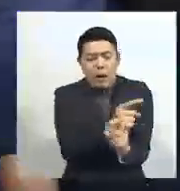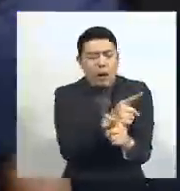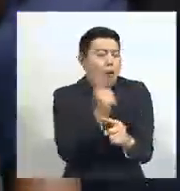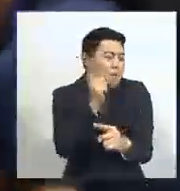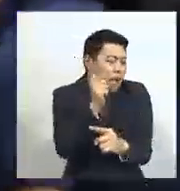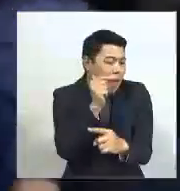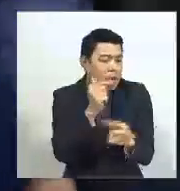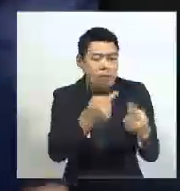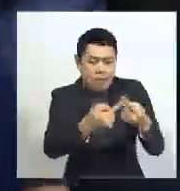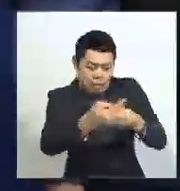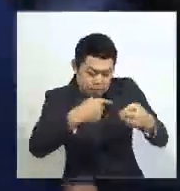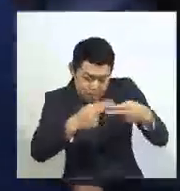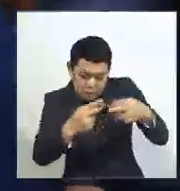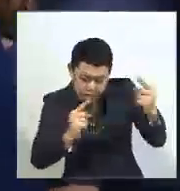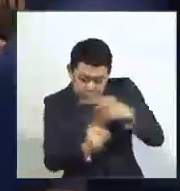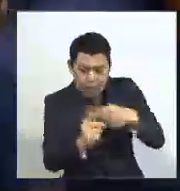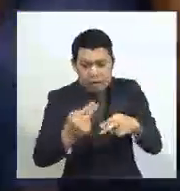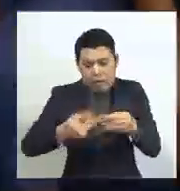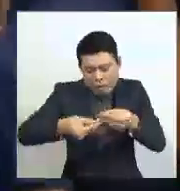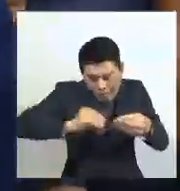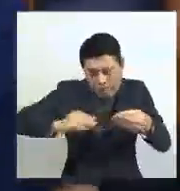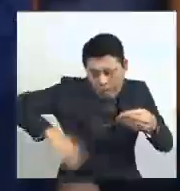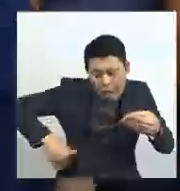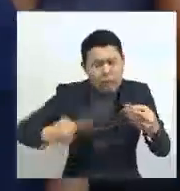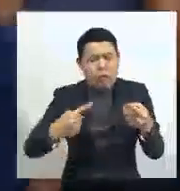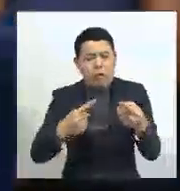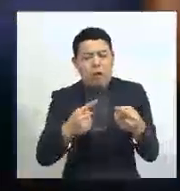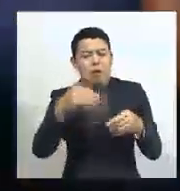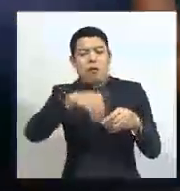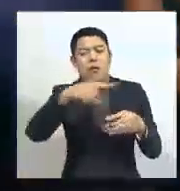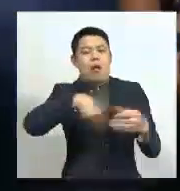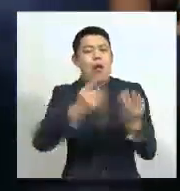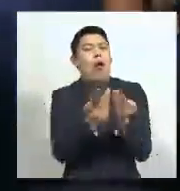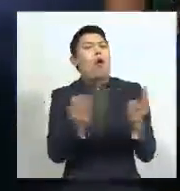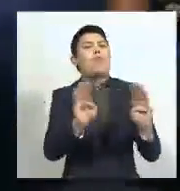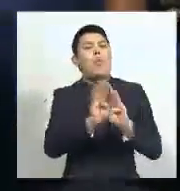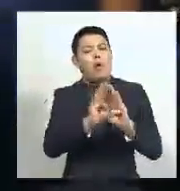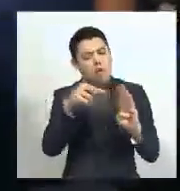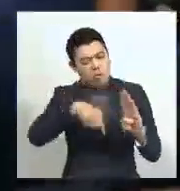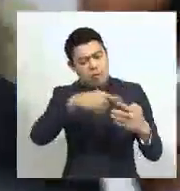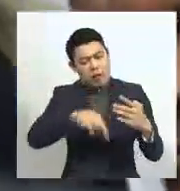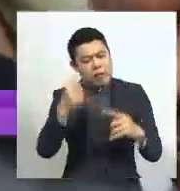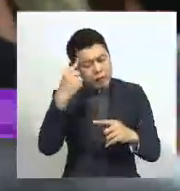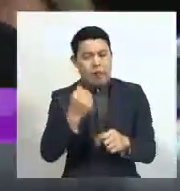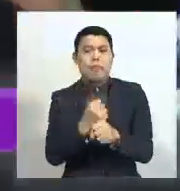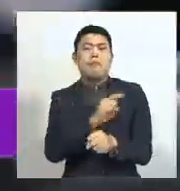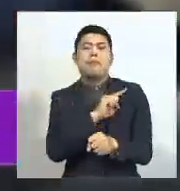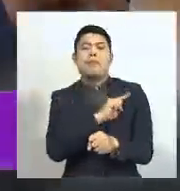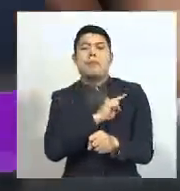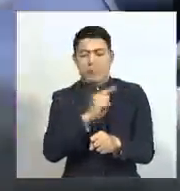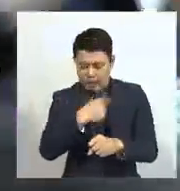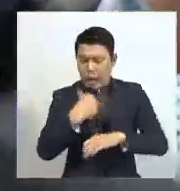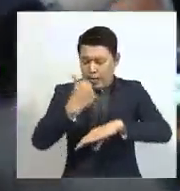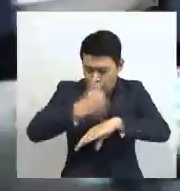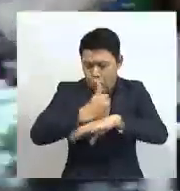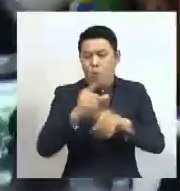ของมารดานะครับแล้วก็ประเด็นการขึ้นเช็คล่าช้าเป็นเรื่องภายในครอบครัวนะครับพร้อมกับย้ำนะครับว่าจะทำหน้าที่เป็นหัวหน้